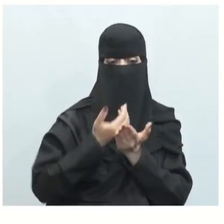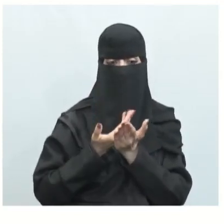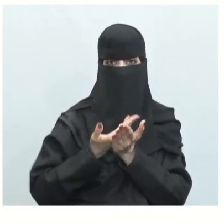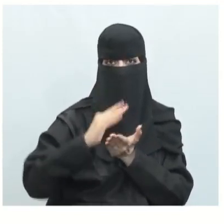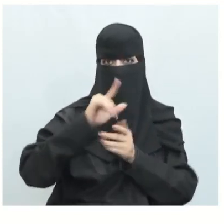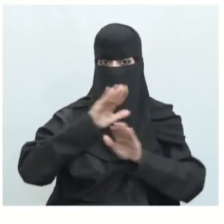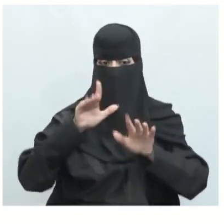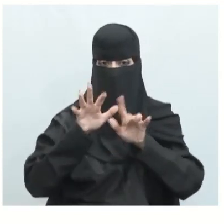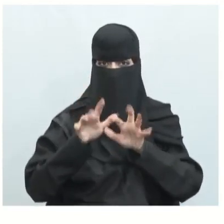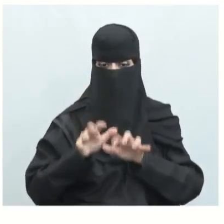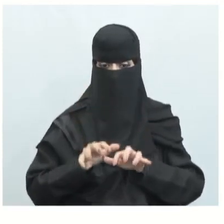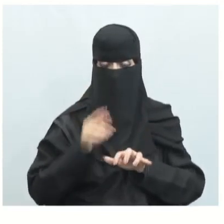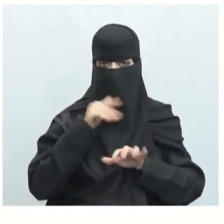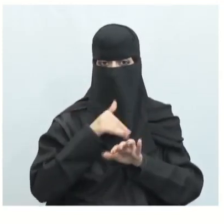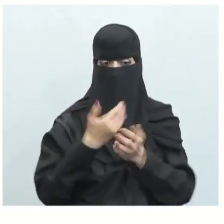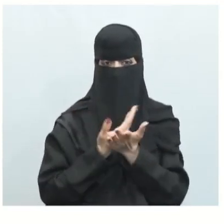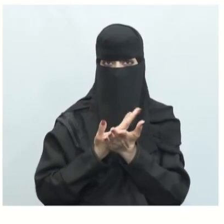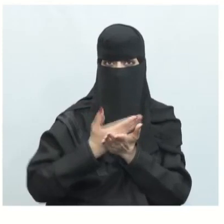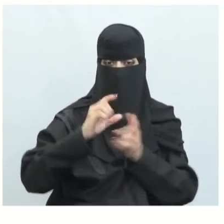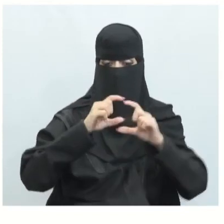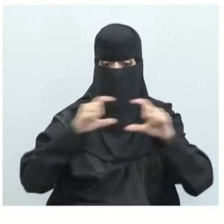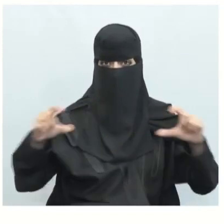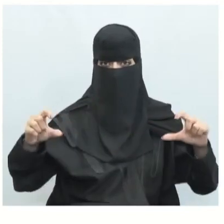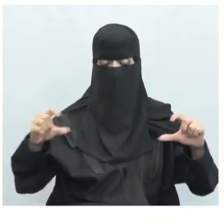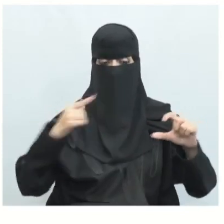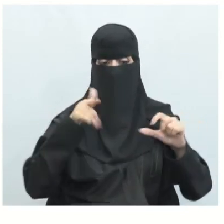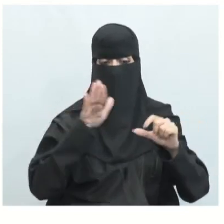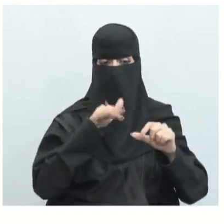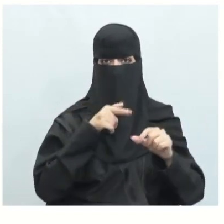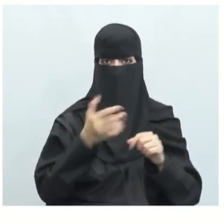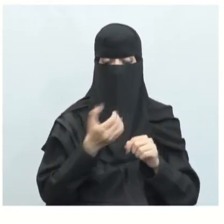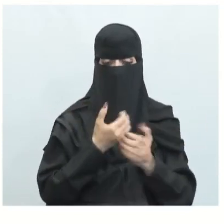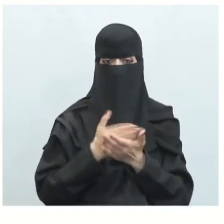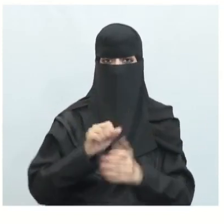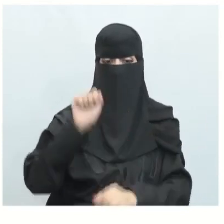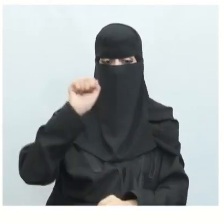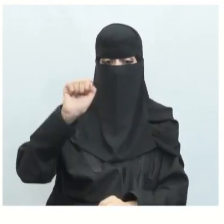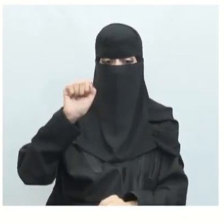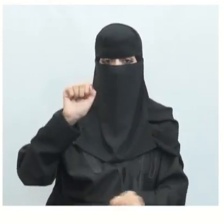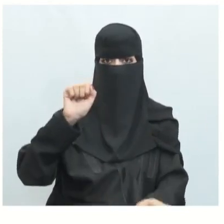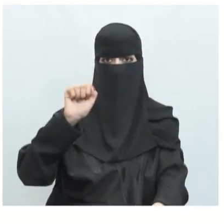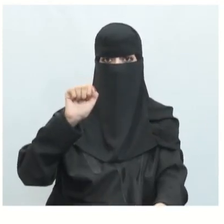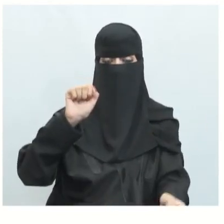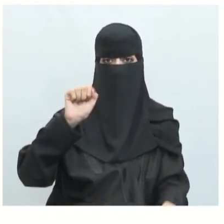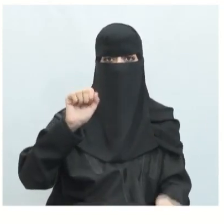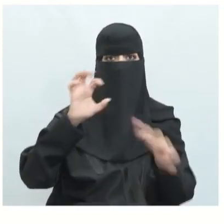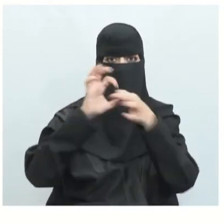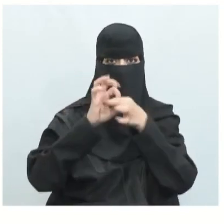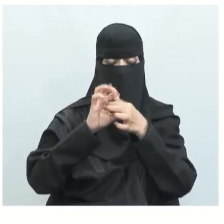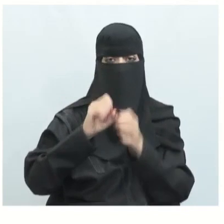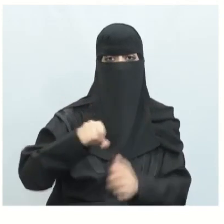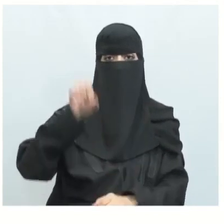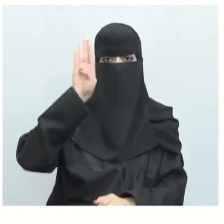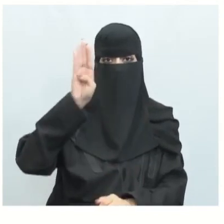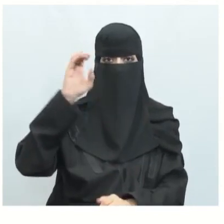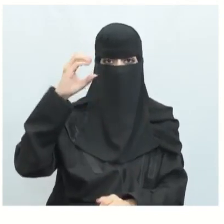قمت بتعريفه طلبت منه طباعه هذا الجراف فهنا سيطبع الا a مرتبط مع البي